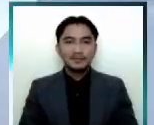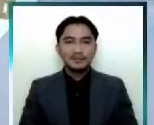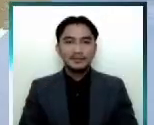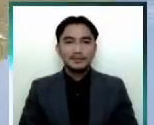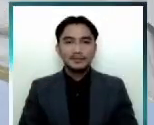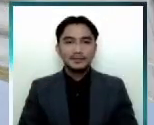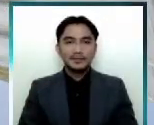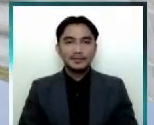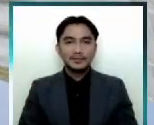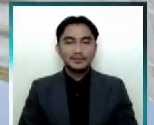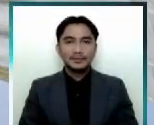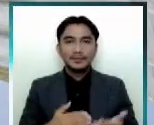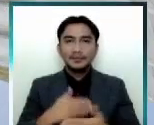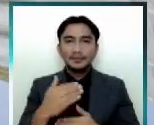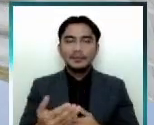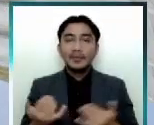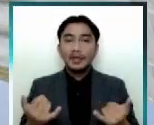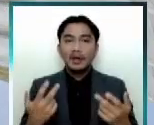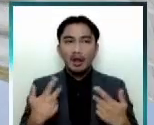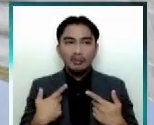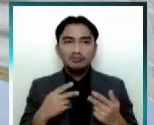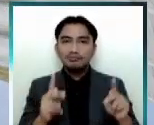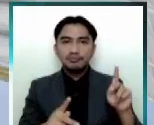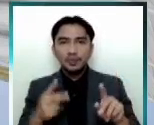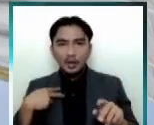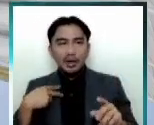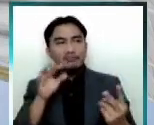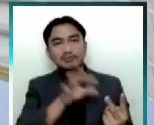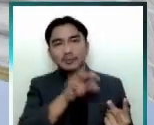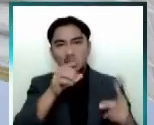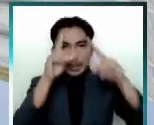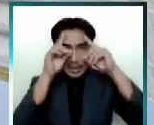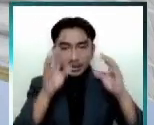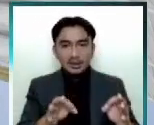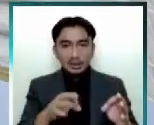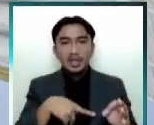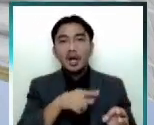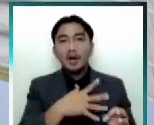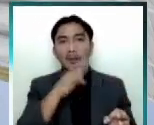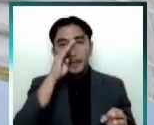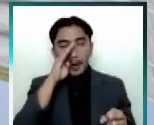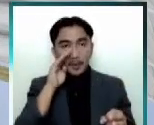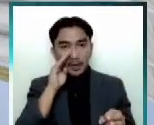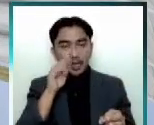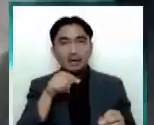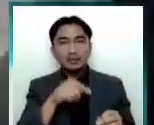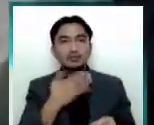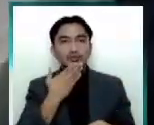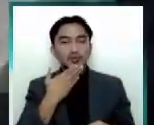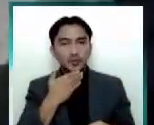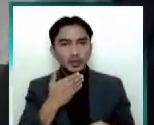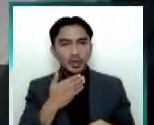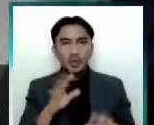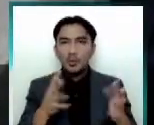Mas tinatangkilik ngayon ng publiko ang brown at washed sugar ayon sa Department of Agriculture. Wala raw kasing mabilhan ng